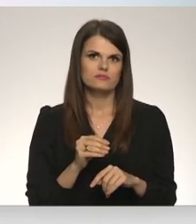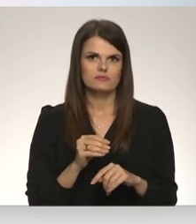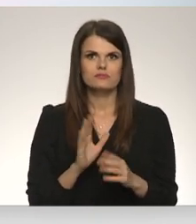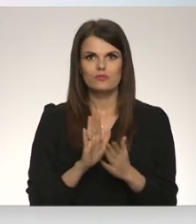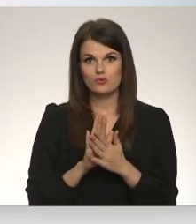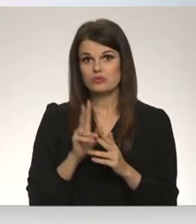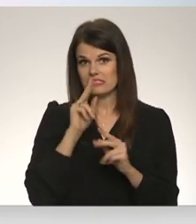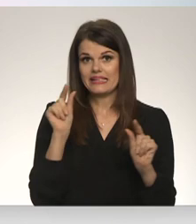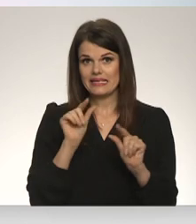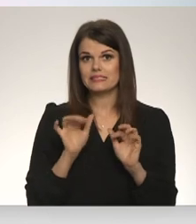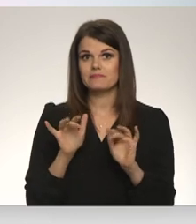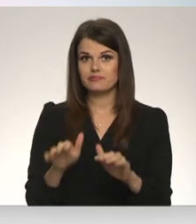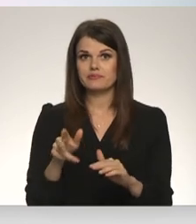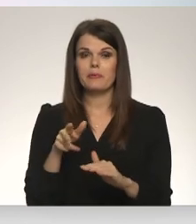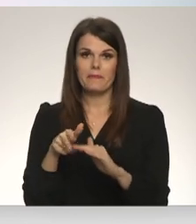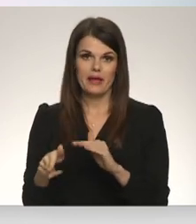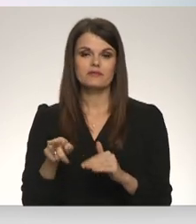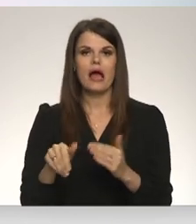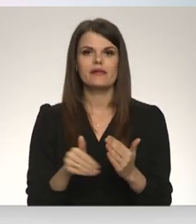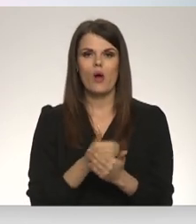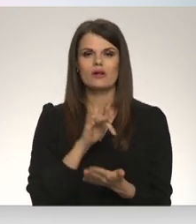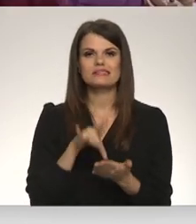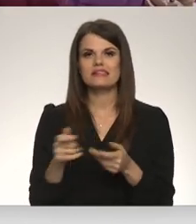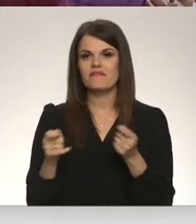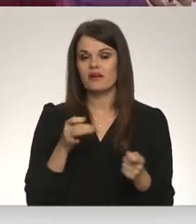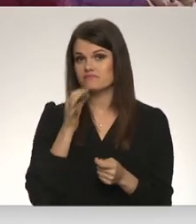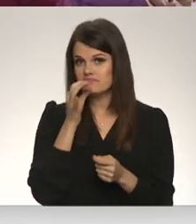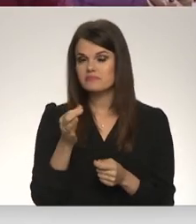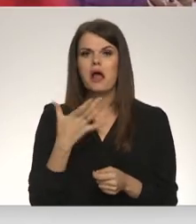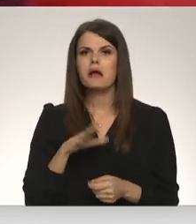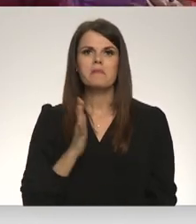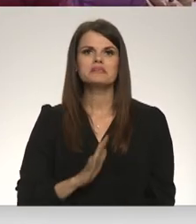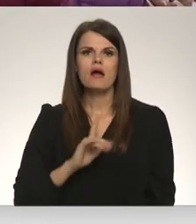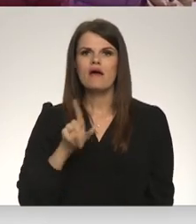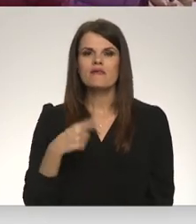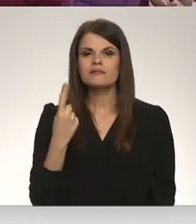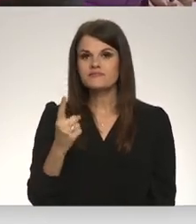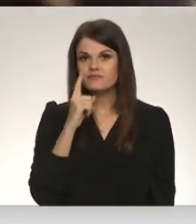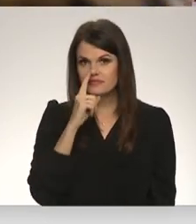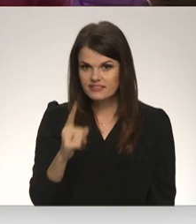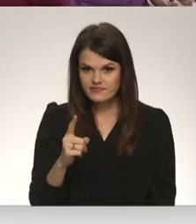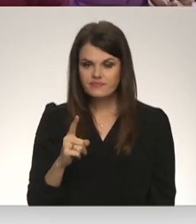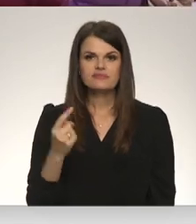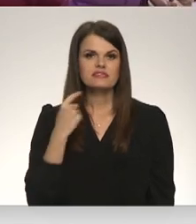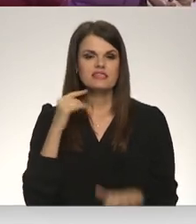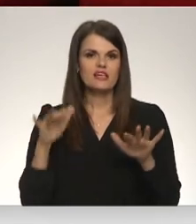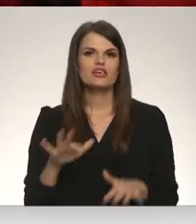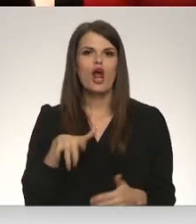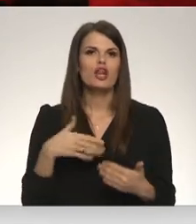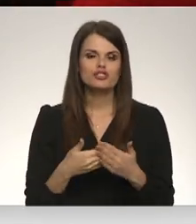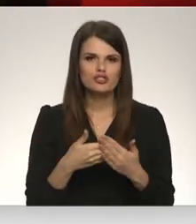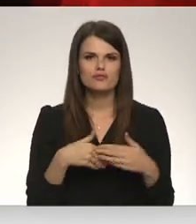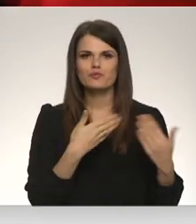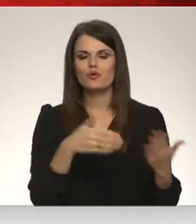uz procesu beigu pusi. Tā jaunais centra vadītājs par to, kāpēc jāgaida vēl viena nedēļa. Rīgā līdz šim